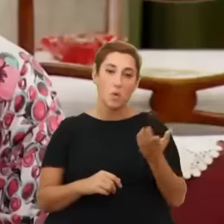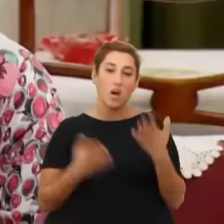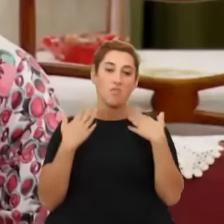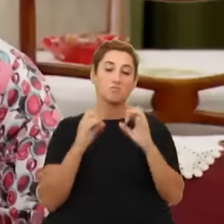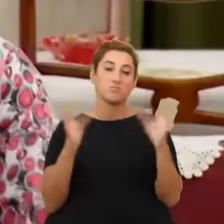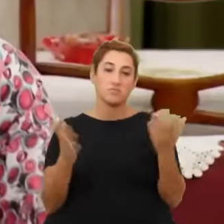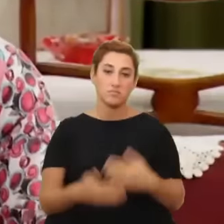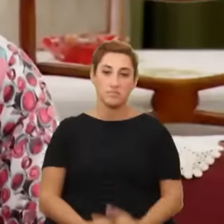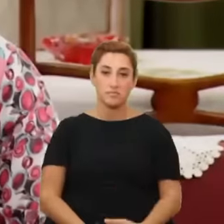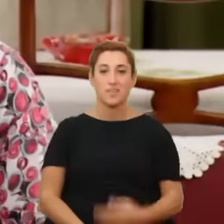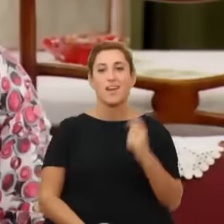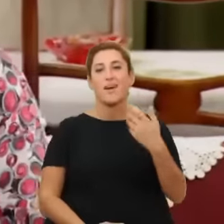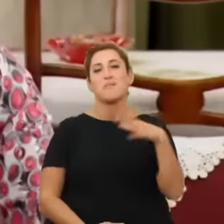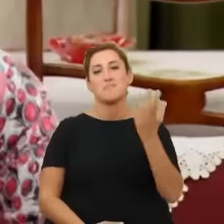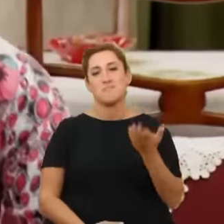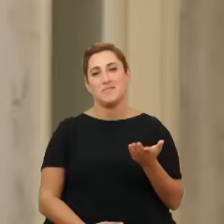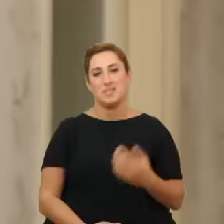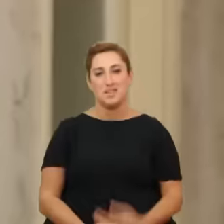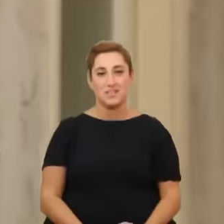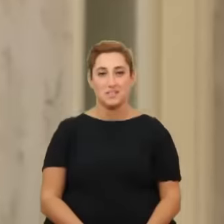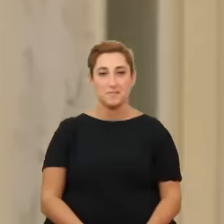Hava gazı. Yapma ya.